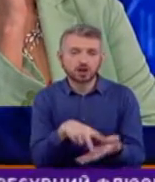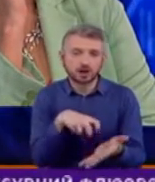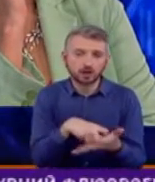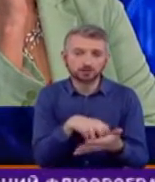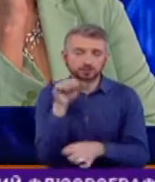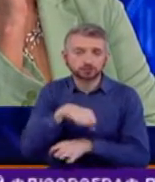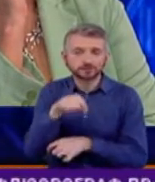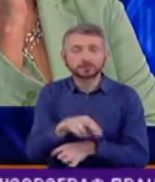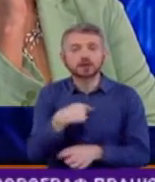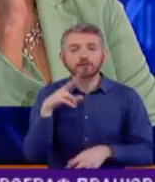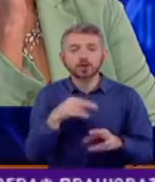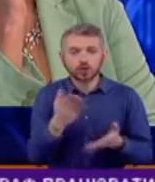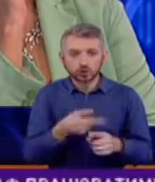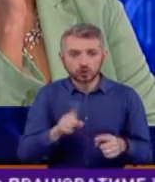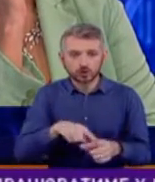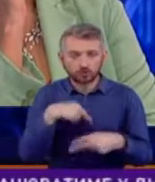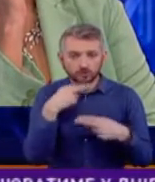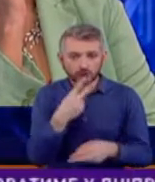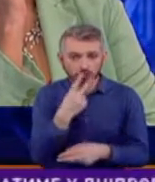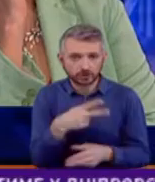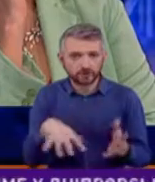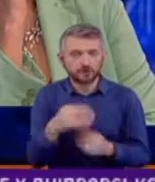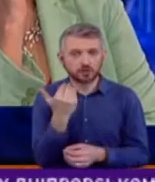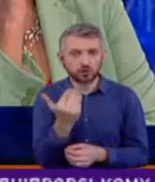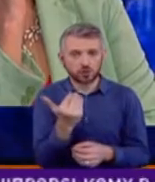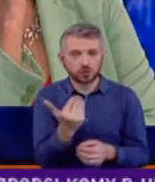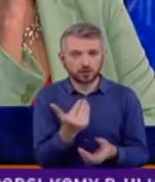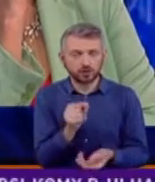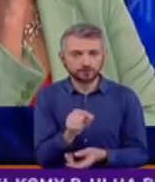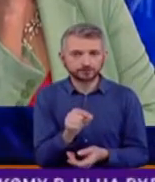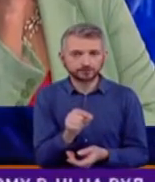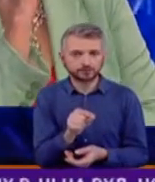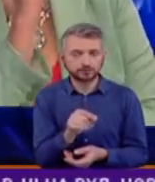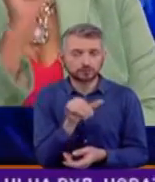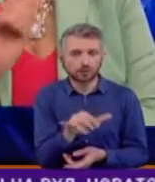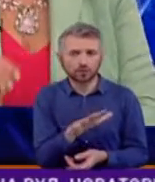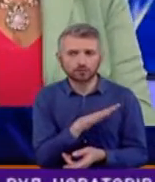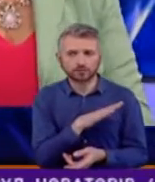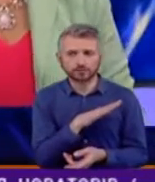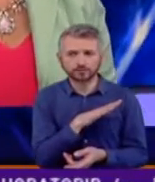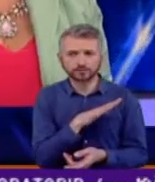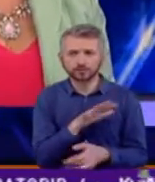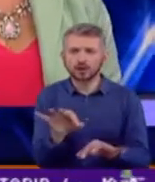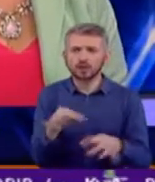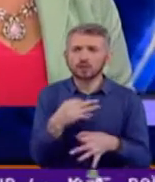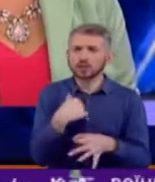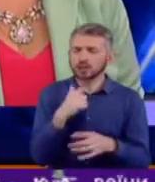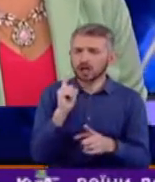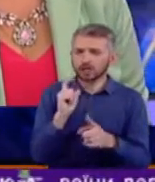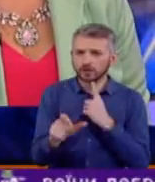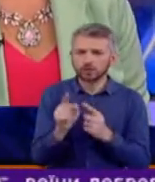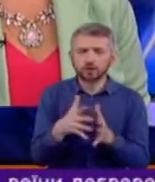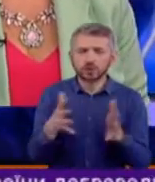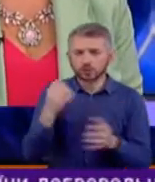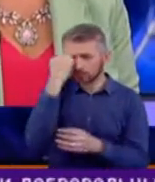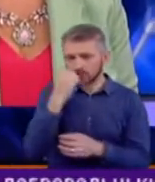це, якщо подивитись уважно, всі його ці, то там, були в нього і зриви. Можна я відповім? Пан Ігор, вам большое